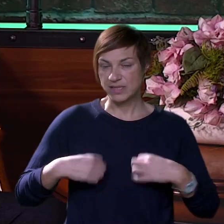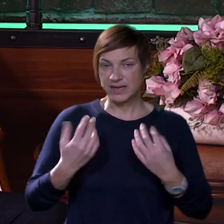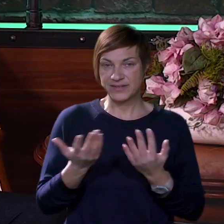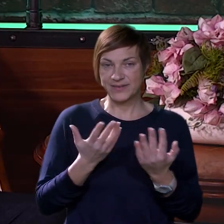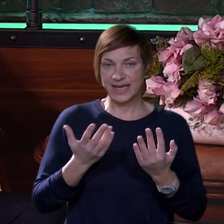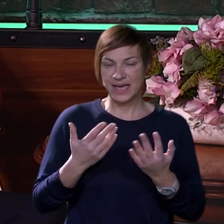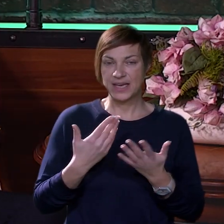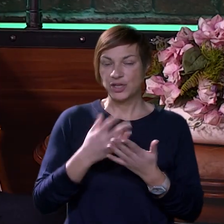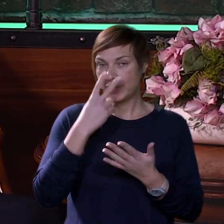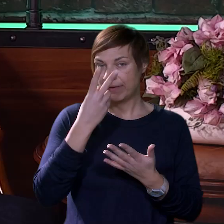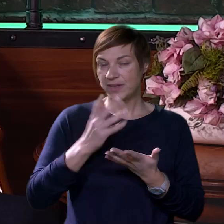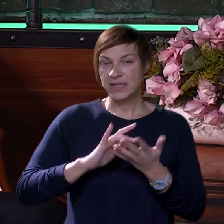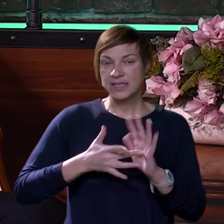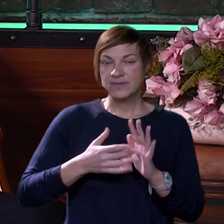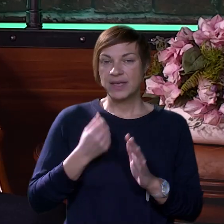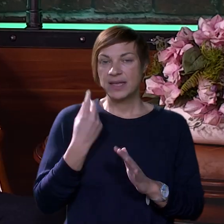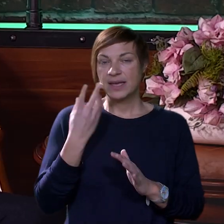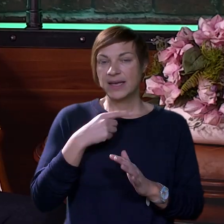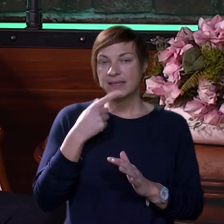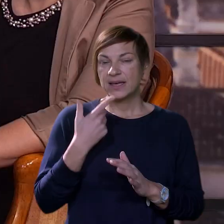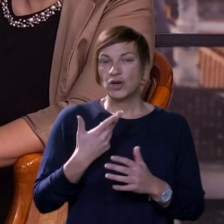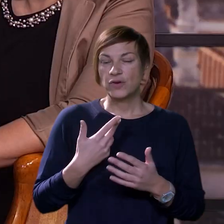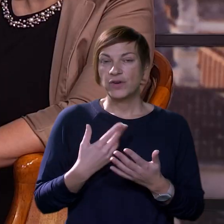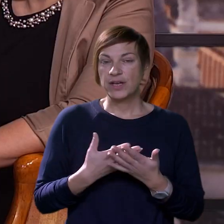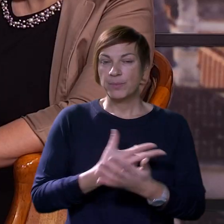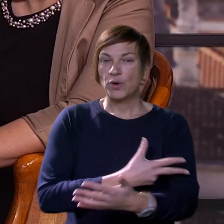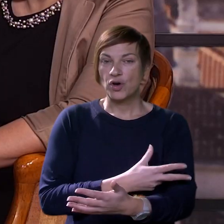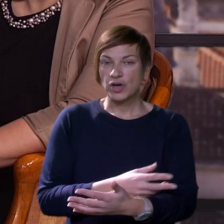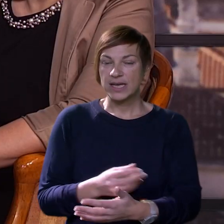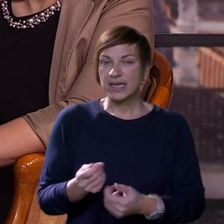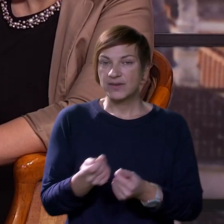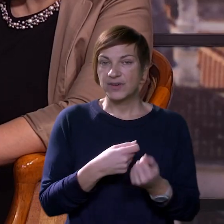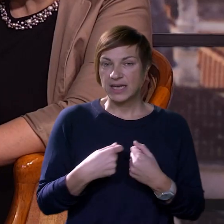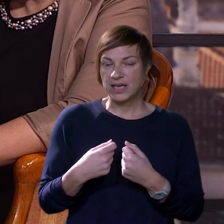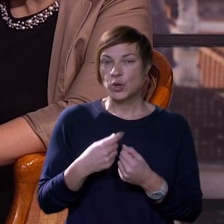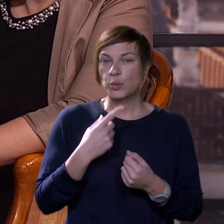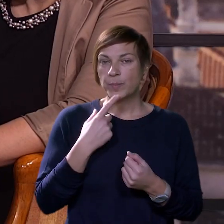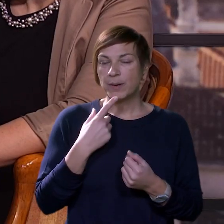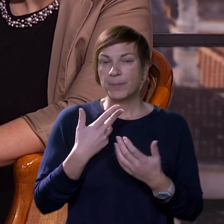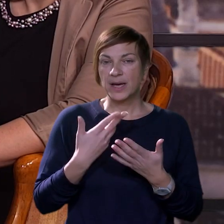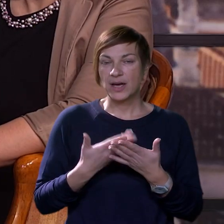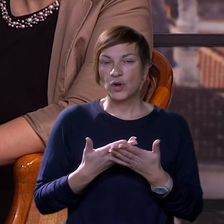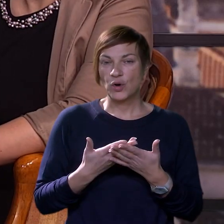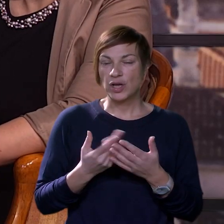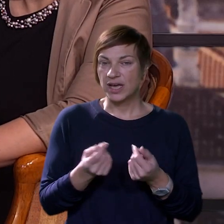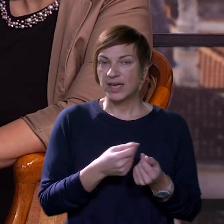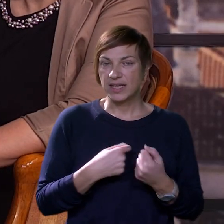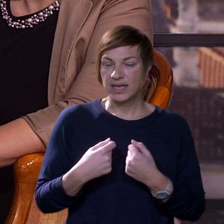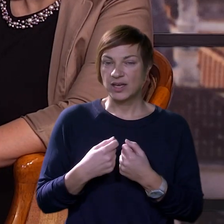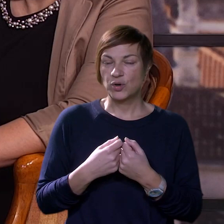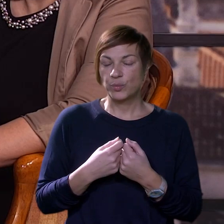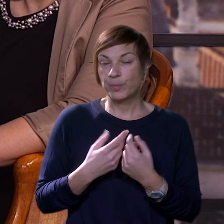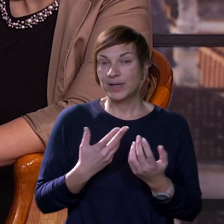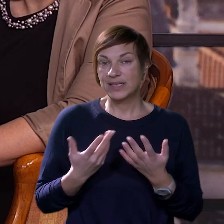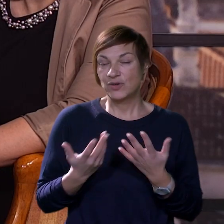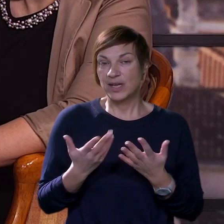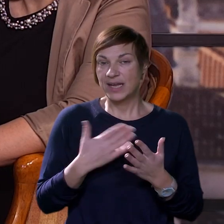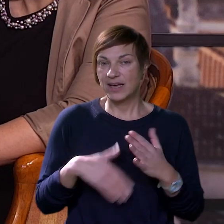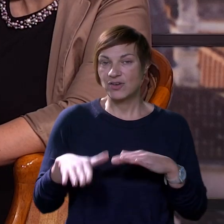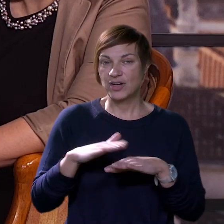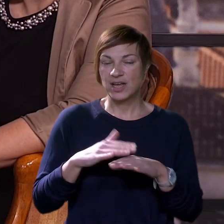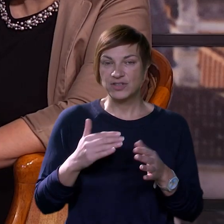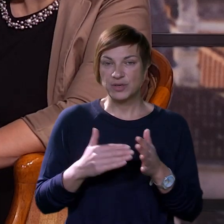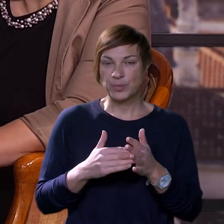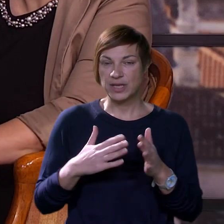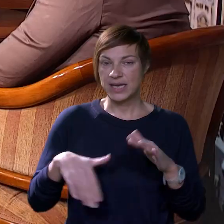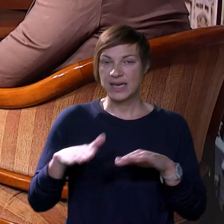inače karton i vidi sve tako. A da. Kada govorimo o krvnim grupama, ko je ono možda krvna grupa koja je nekako